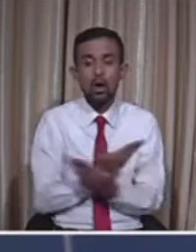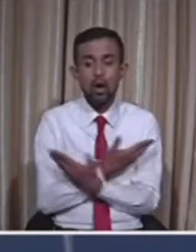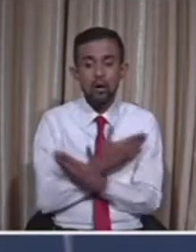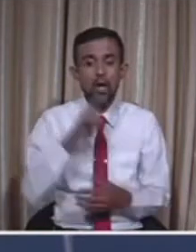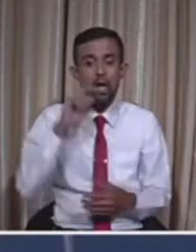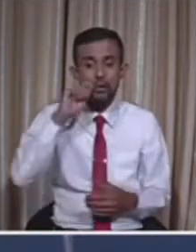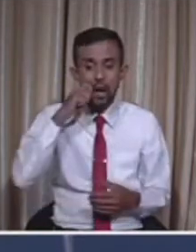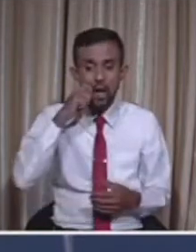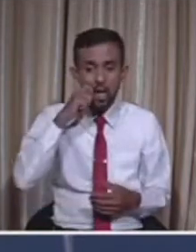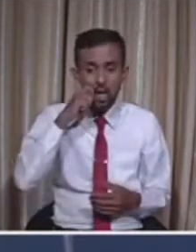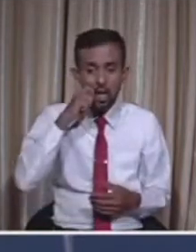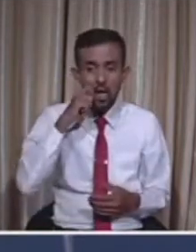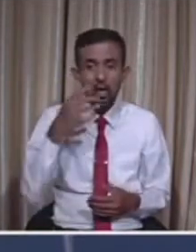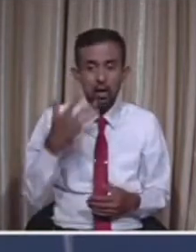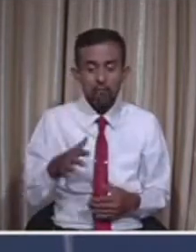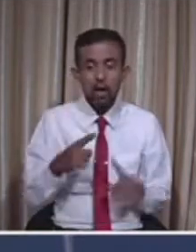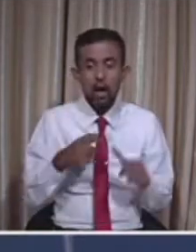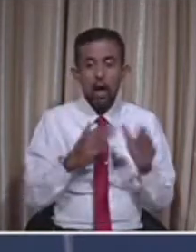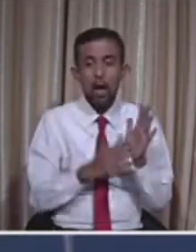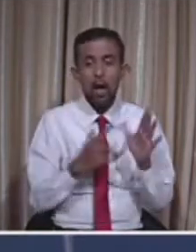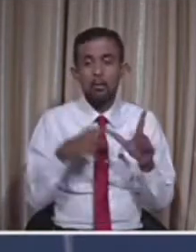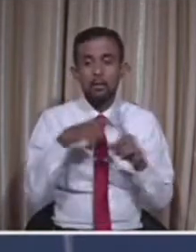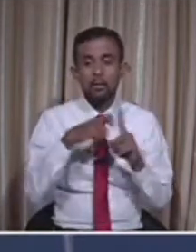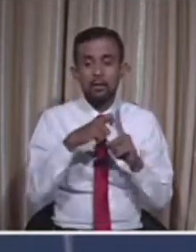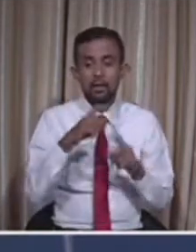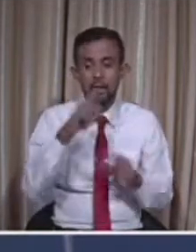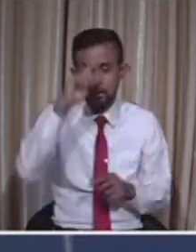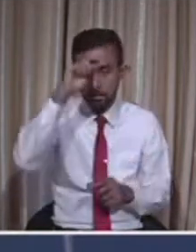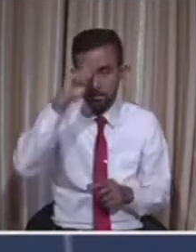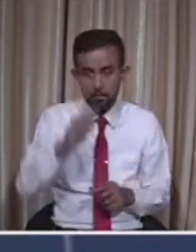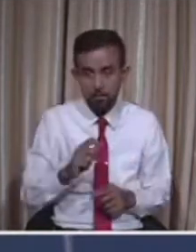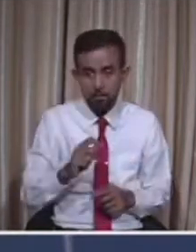vechcha amarkirti athukorala